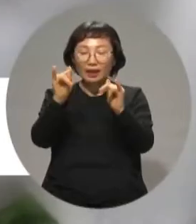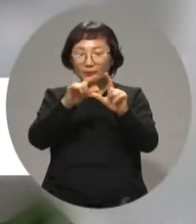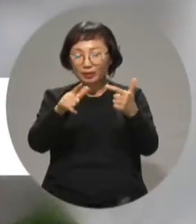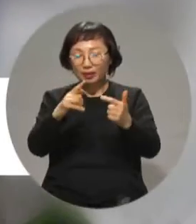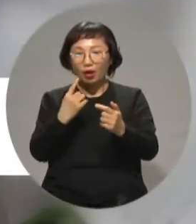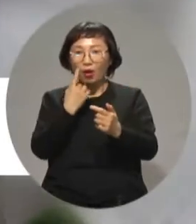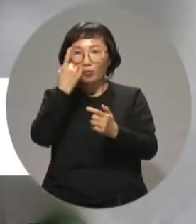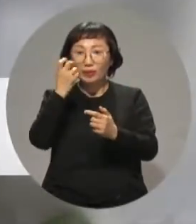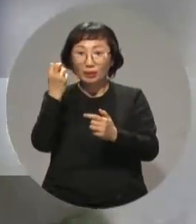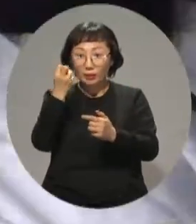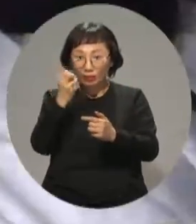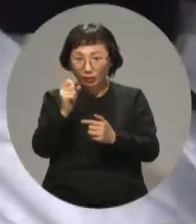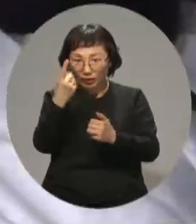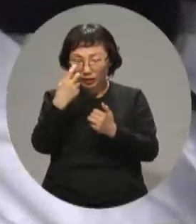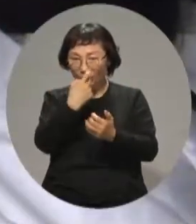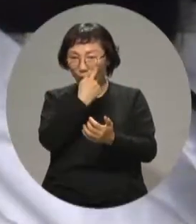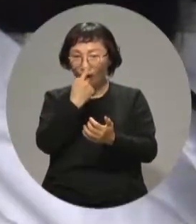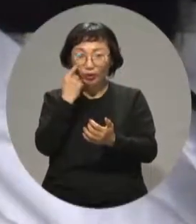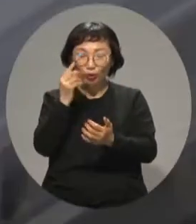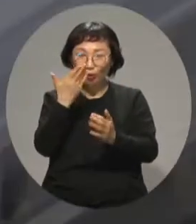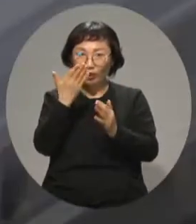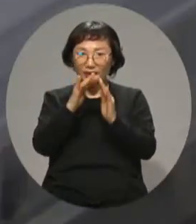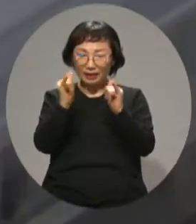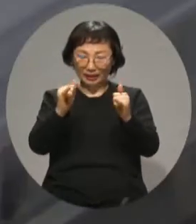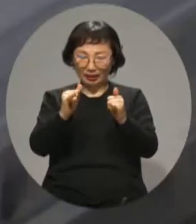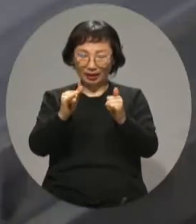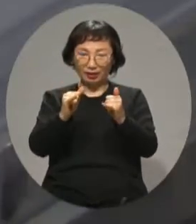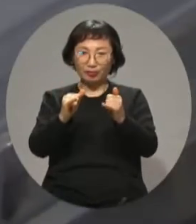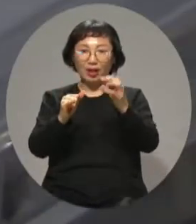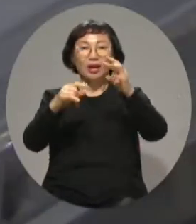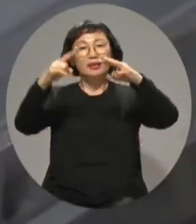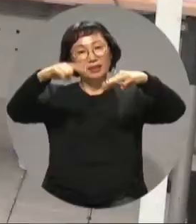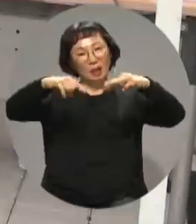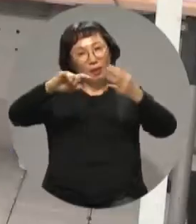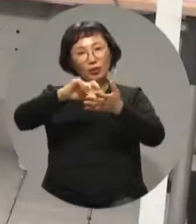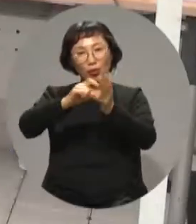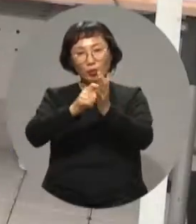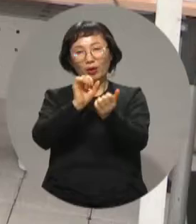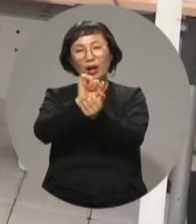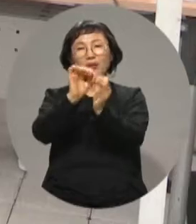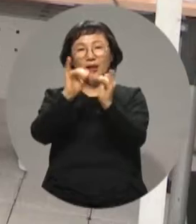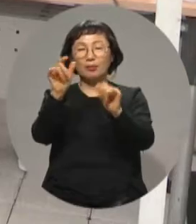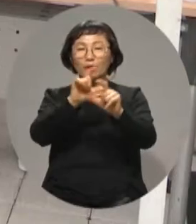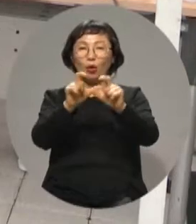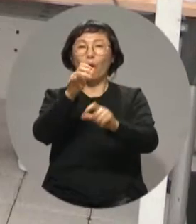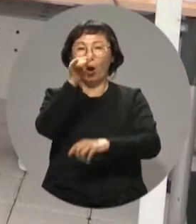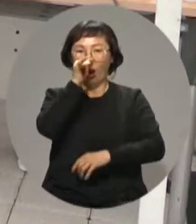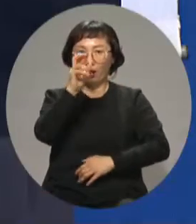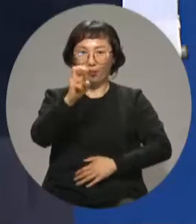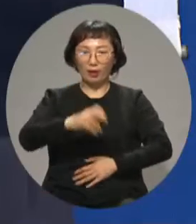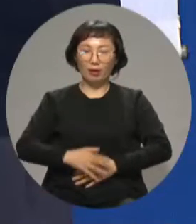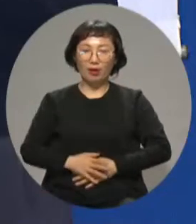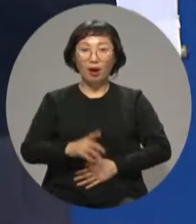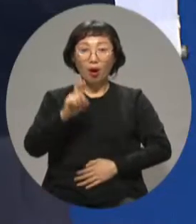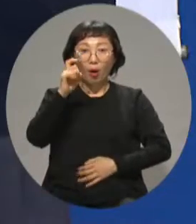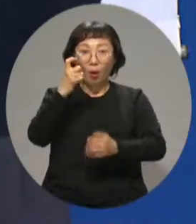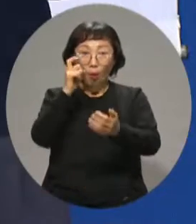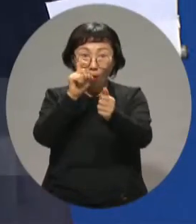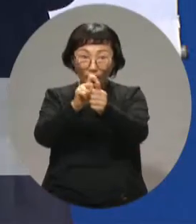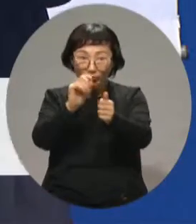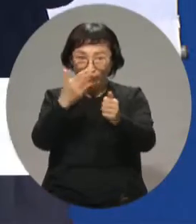통해 밝혀지는 확진 자보다 최대 3배까지 가 병자들이 많을 것으로 추정하고 있습니다 덕 층의 배우로 해서